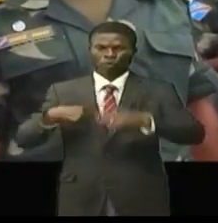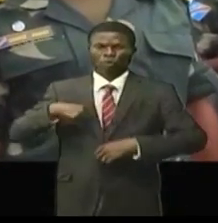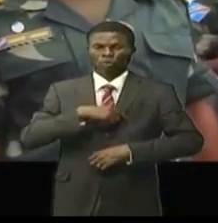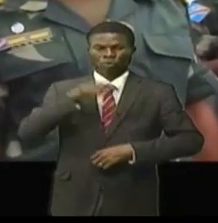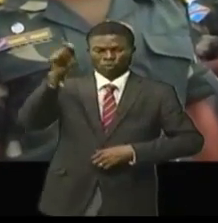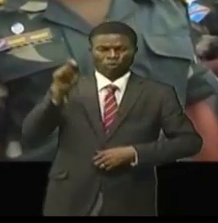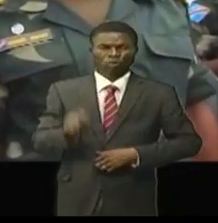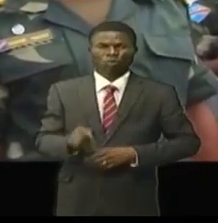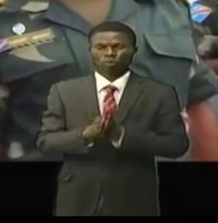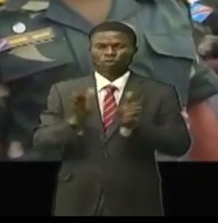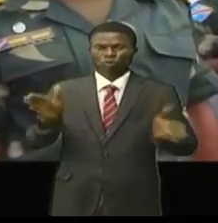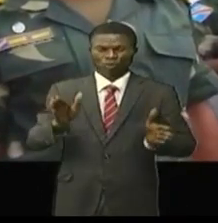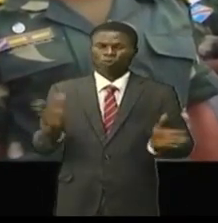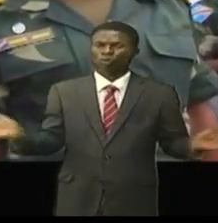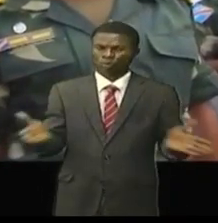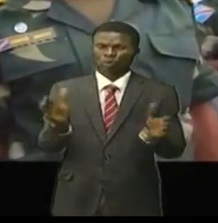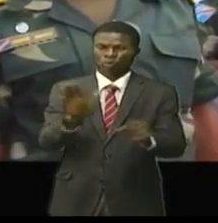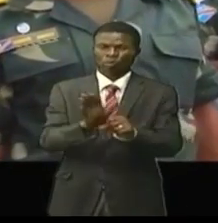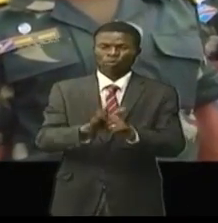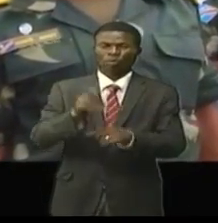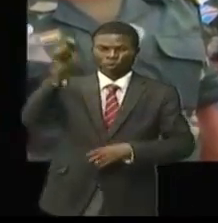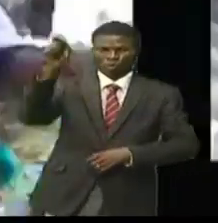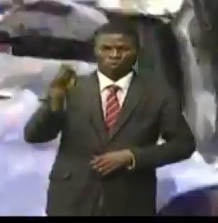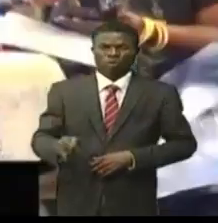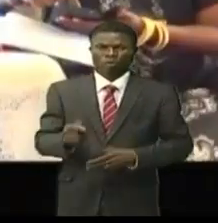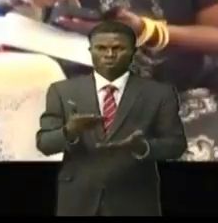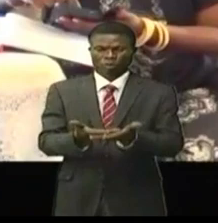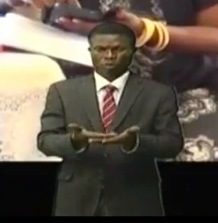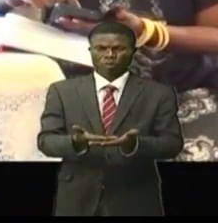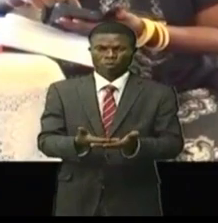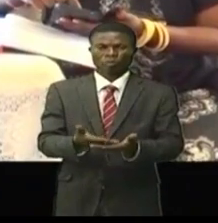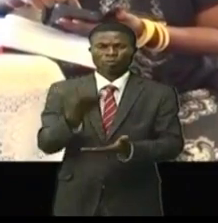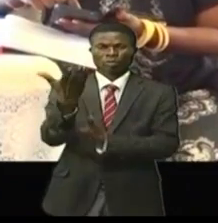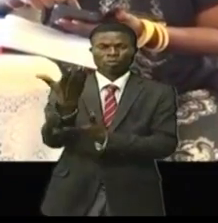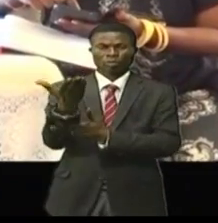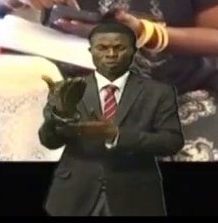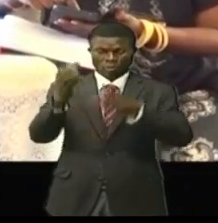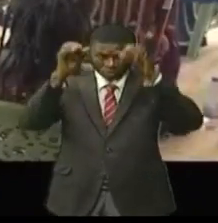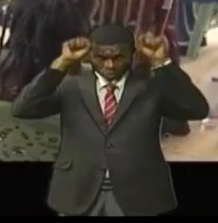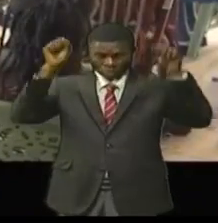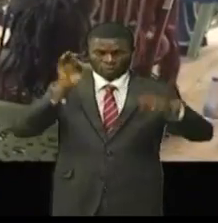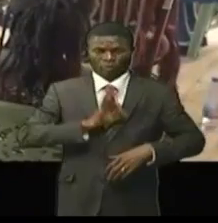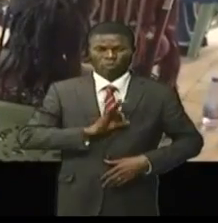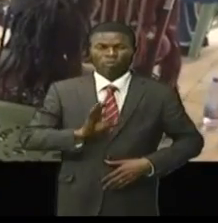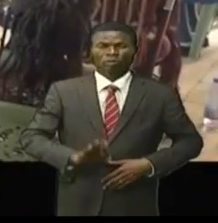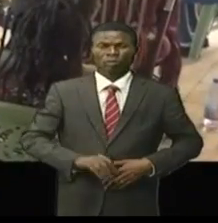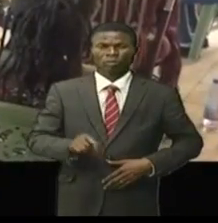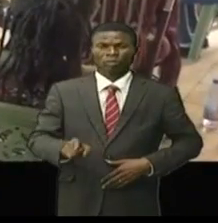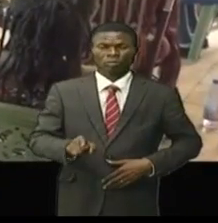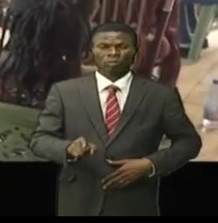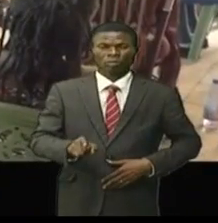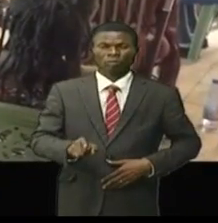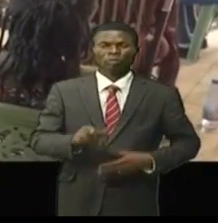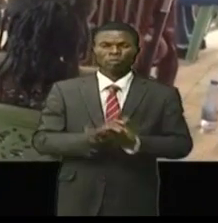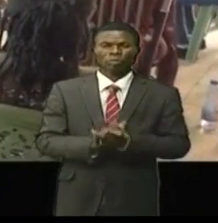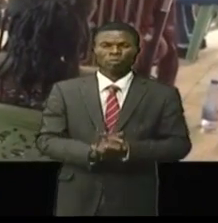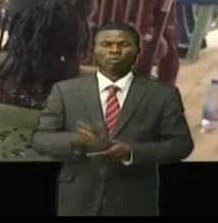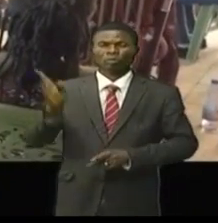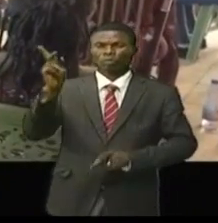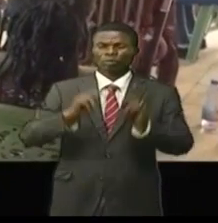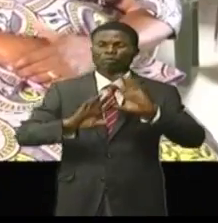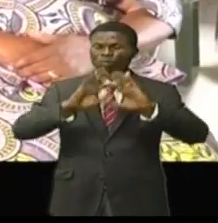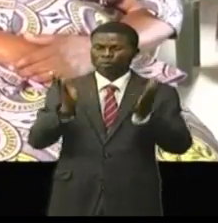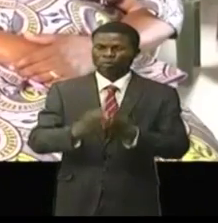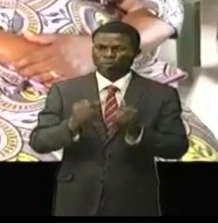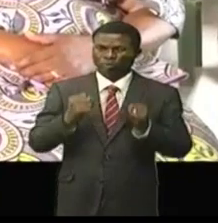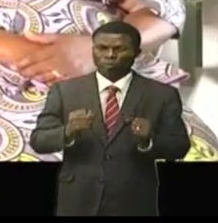total et ça encourage votre armée. L'appel du président de la République, Félix Antoine Tshisekedi Tshilombo, à la mobilisation